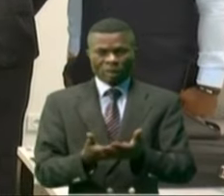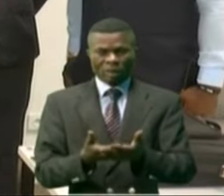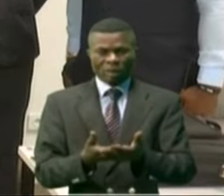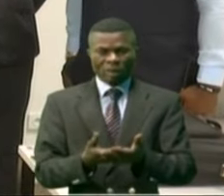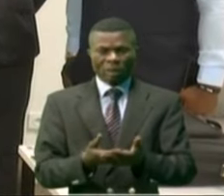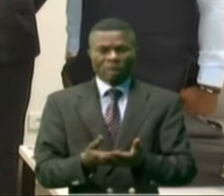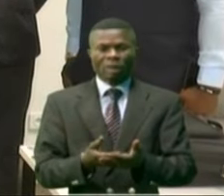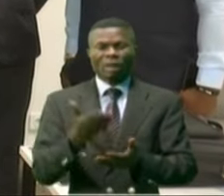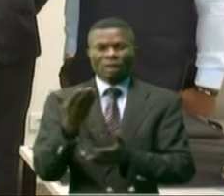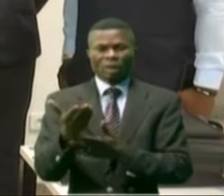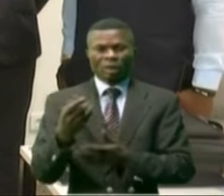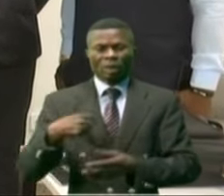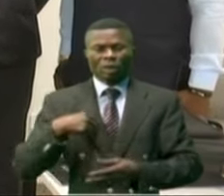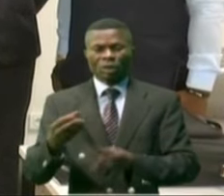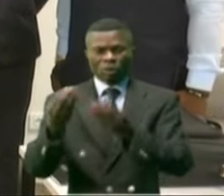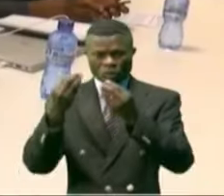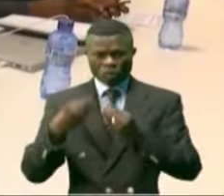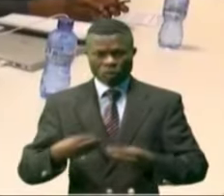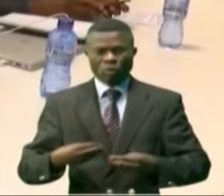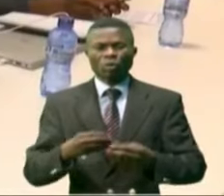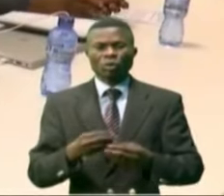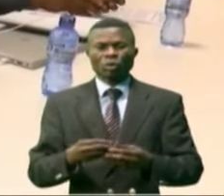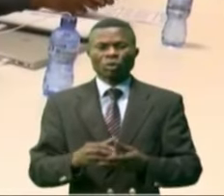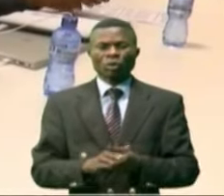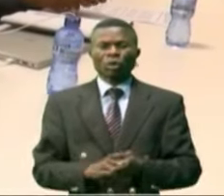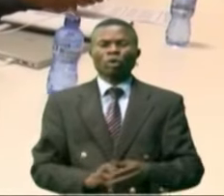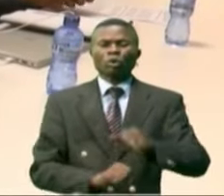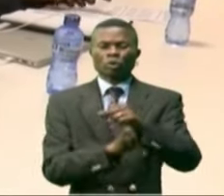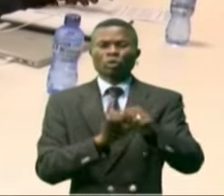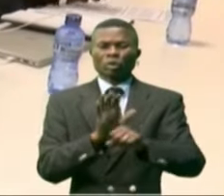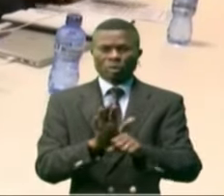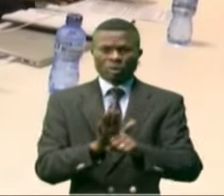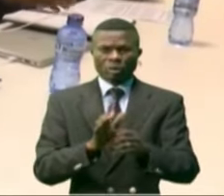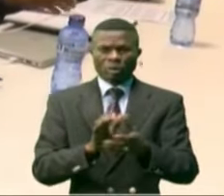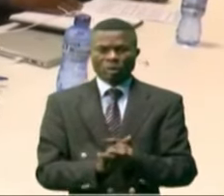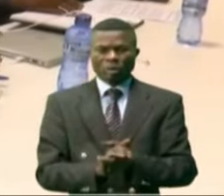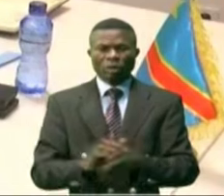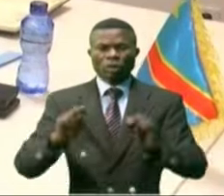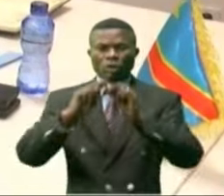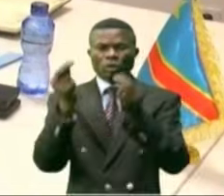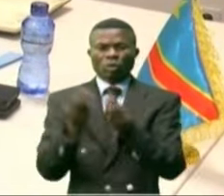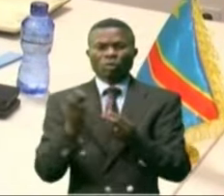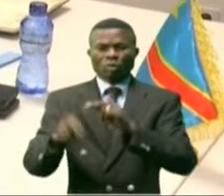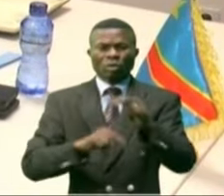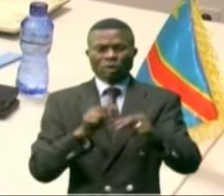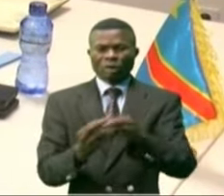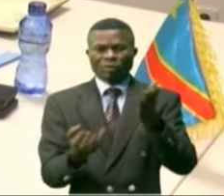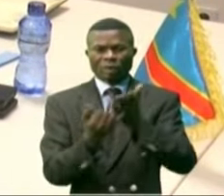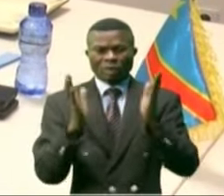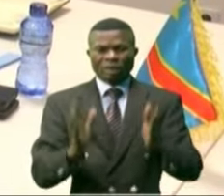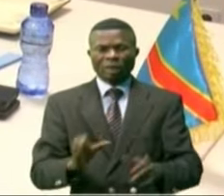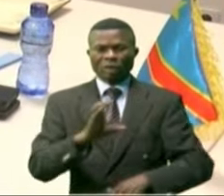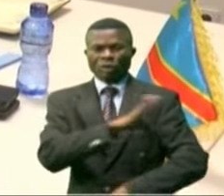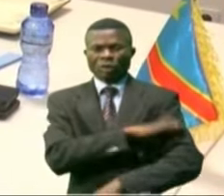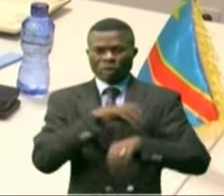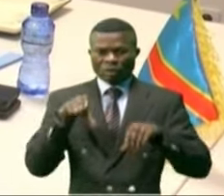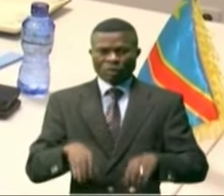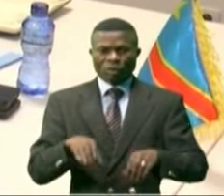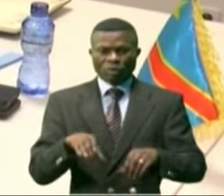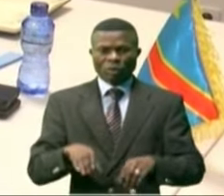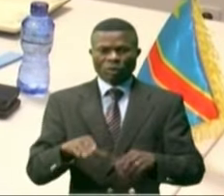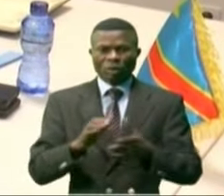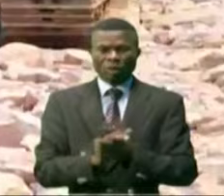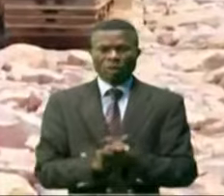allons apporter notre eau au moulin. L'Ordre national des ingénieurs civils du Congo aura le rôle